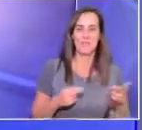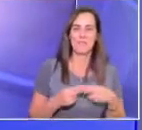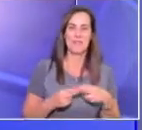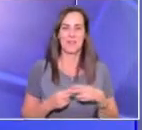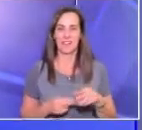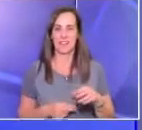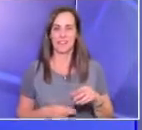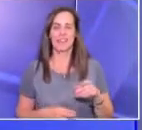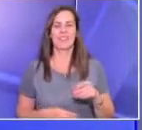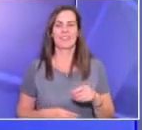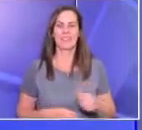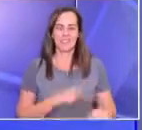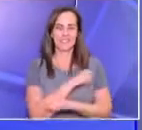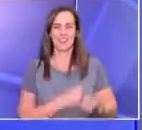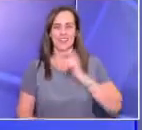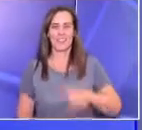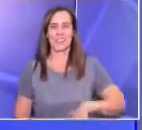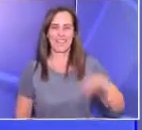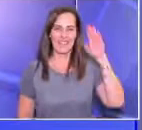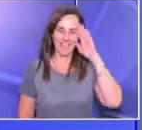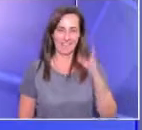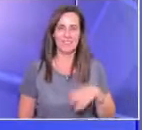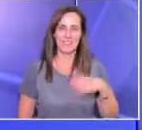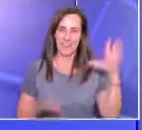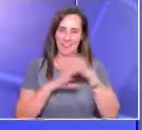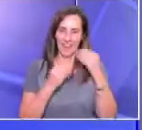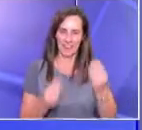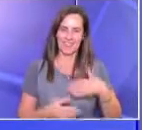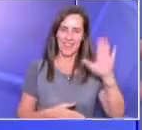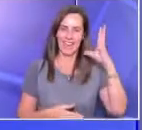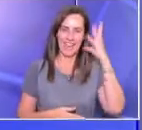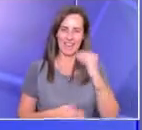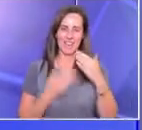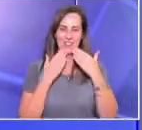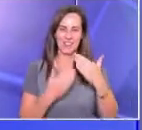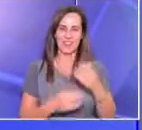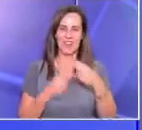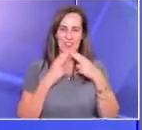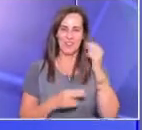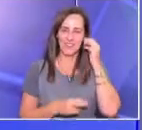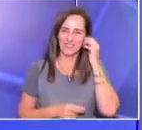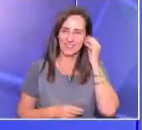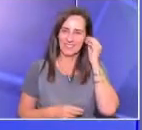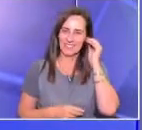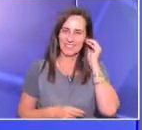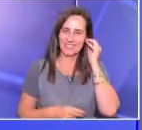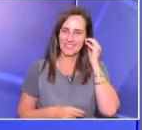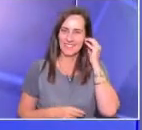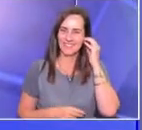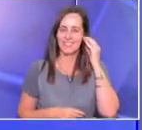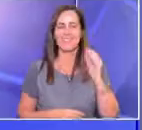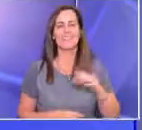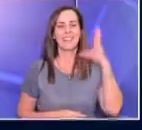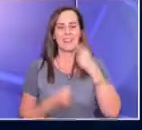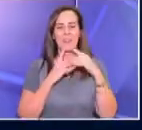כנראה, הגברת נעמה לזימי, סגנית ראש עיריית חיפה. שיהיה לך ערב טוב, לכי ליהנות. תודה רבה על התשובות שלך. תודה. נהננו מאוד לדבר